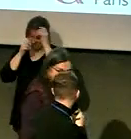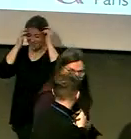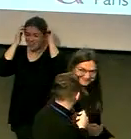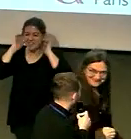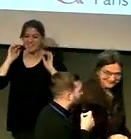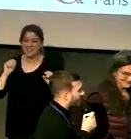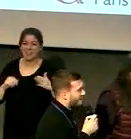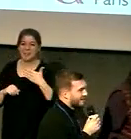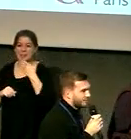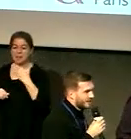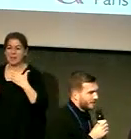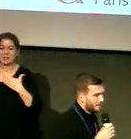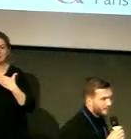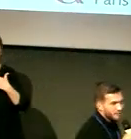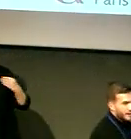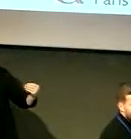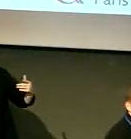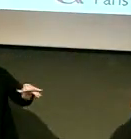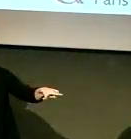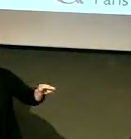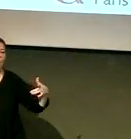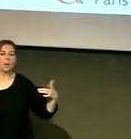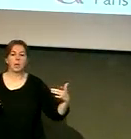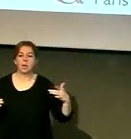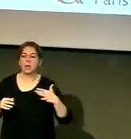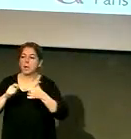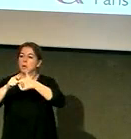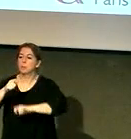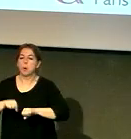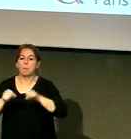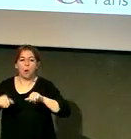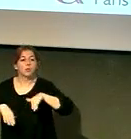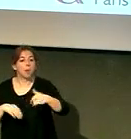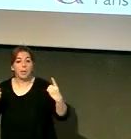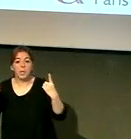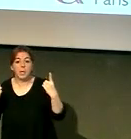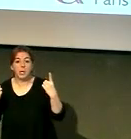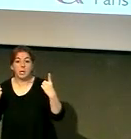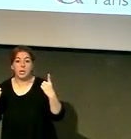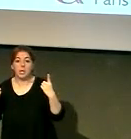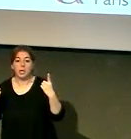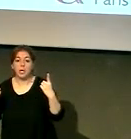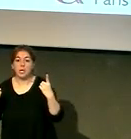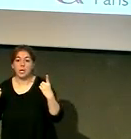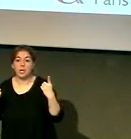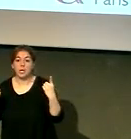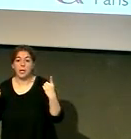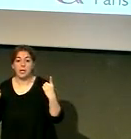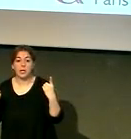transition avec la jeunesse pour la plénière juste après, mais avant ça, il y a des questions dans la salle à poser, des remarques, des partages d'expériences.